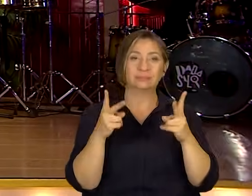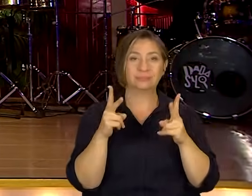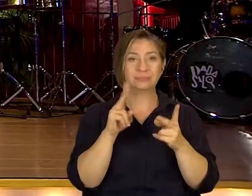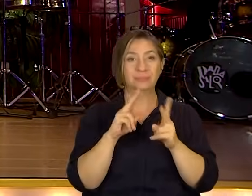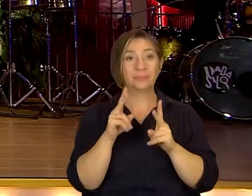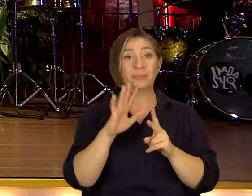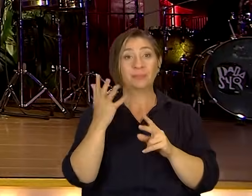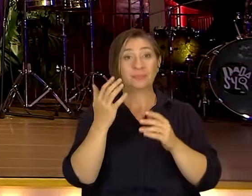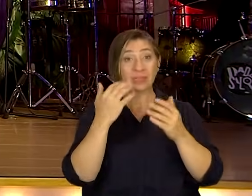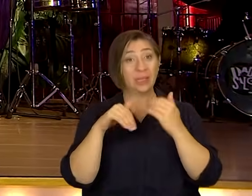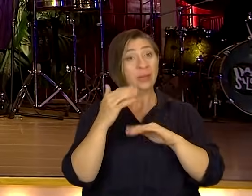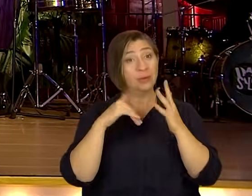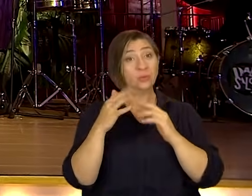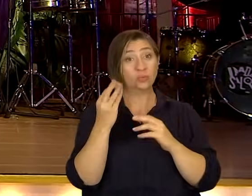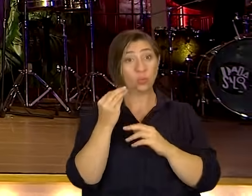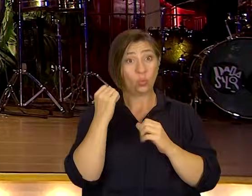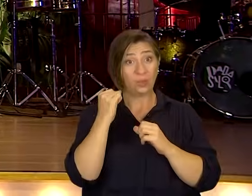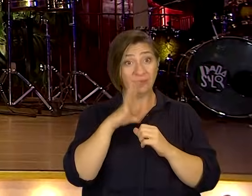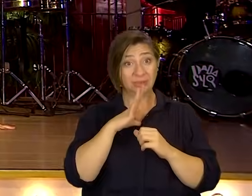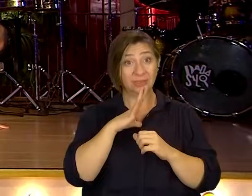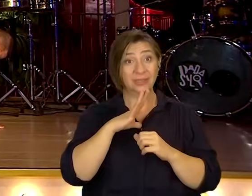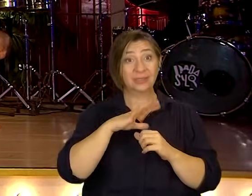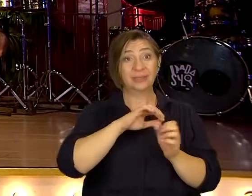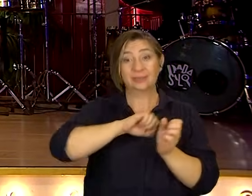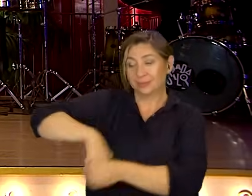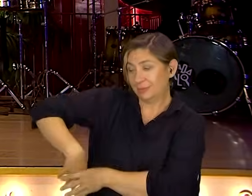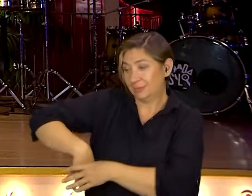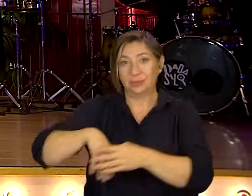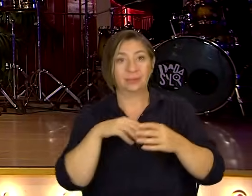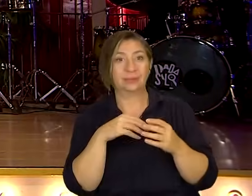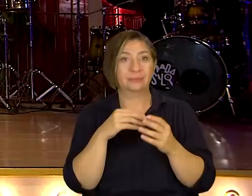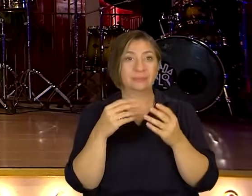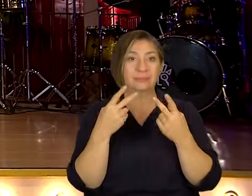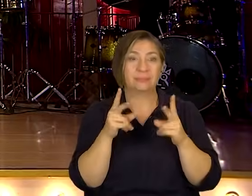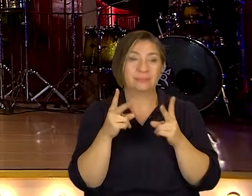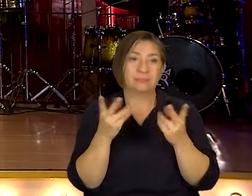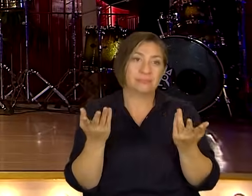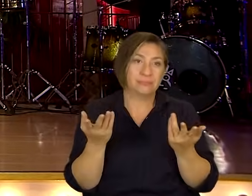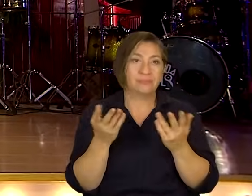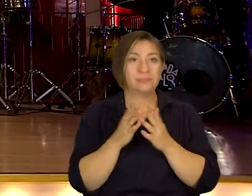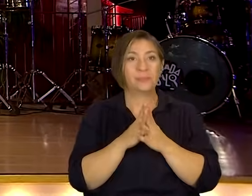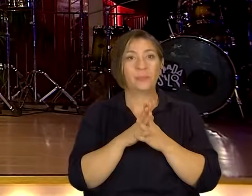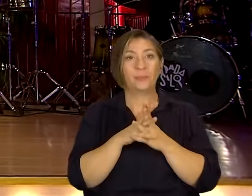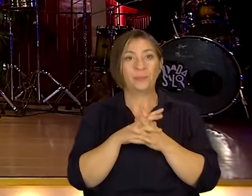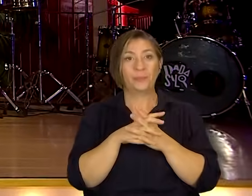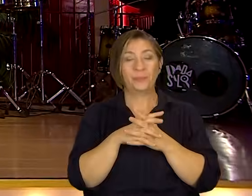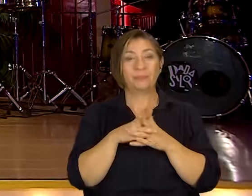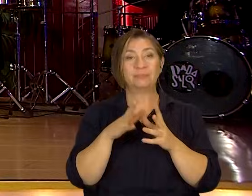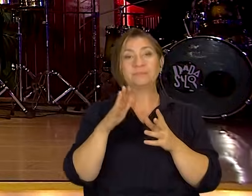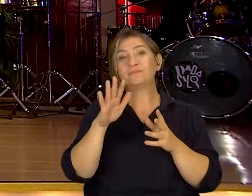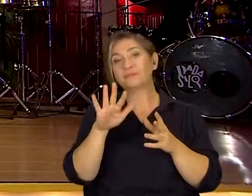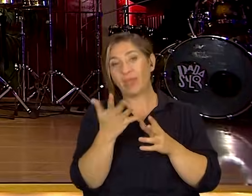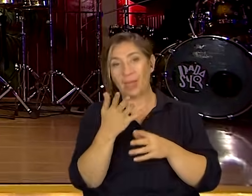bozabilirim. Güzel. Ya da mesela yine aşırı fazla bir kuvvet varsa yine merkeze doğru dışarı doğru gücünü saptırabilirim. Diğer